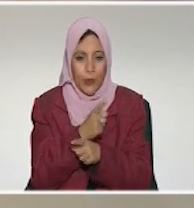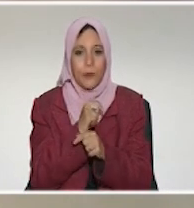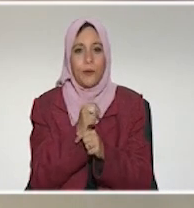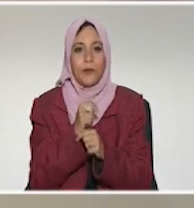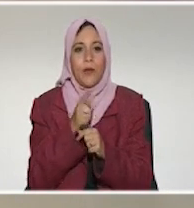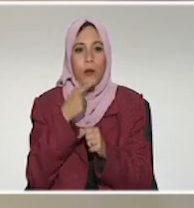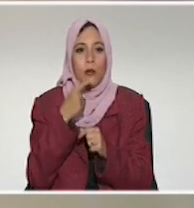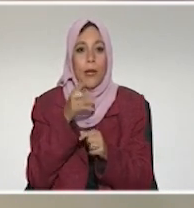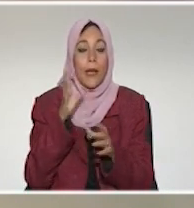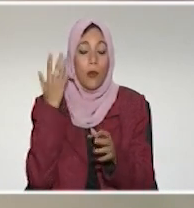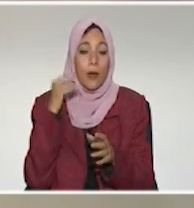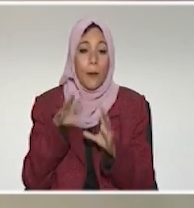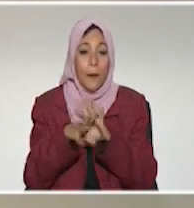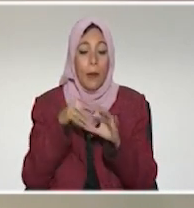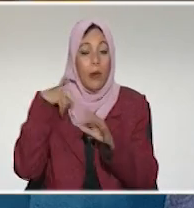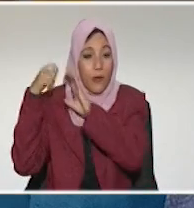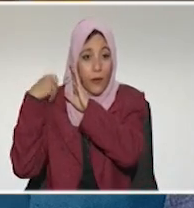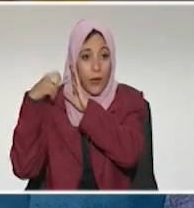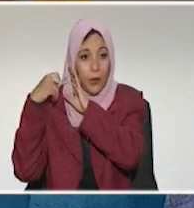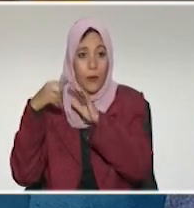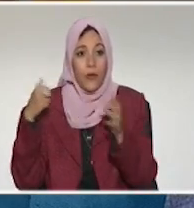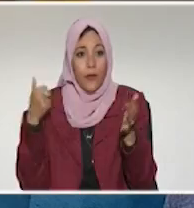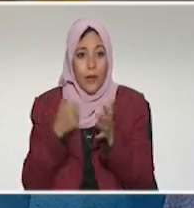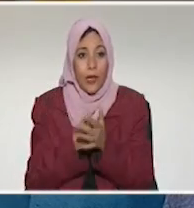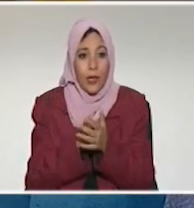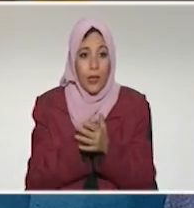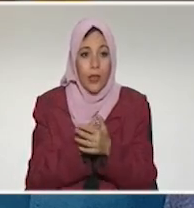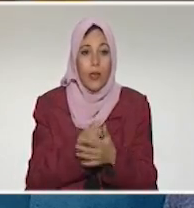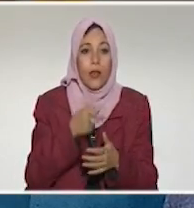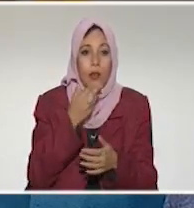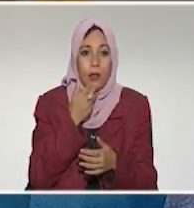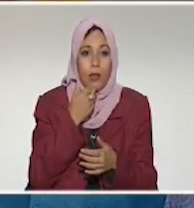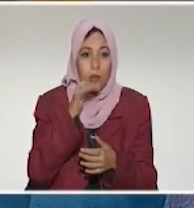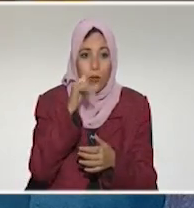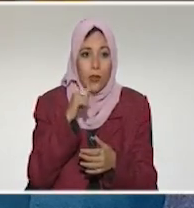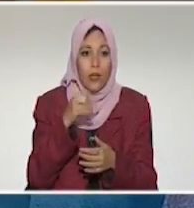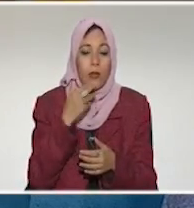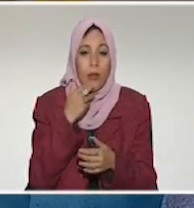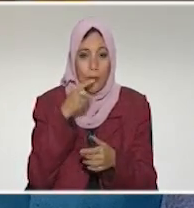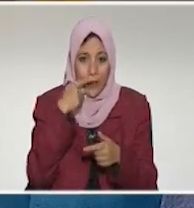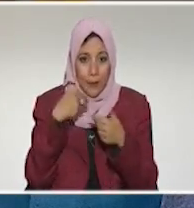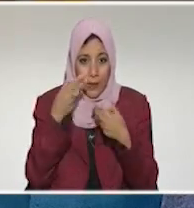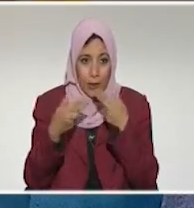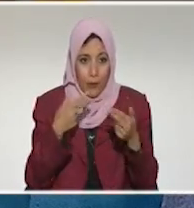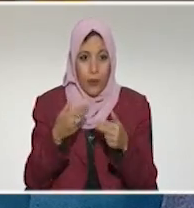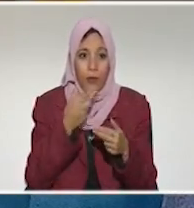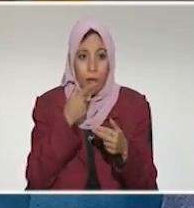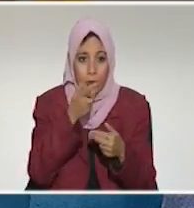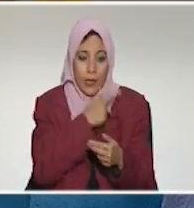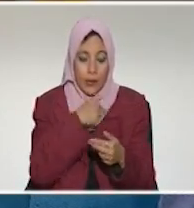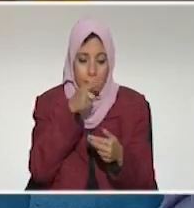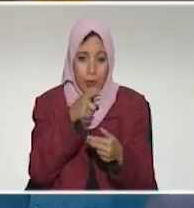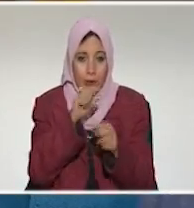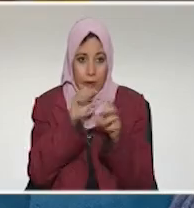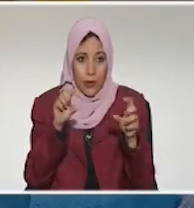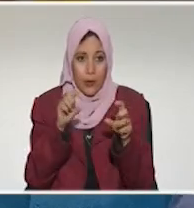كان بيعمل فيلم وبعدين قال لهم واحد قال له ايه في واحد اسمه عبد الله مشرف،